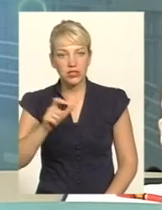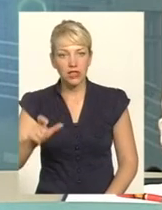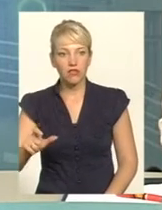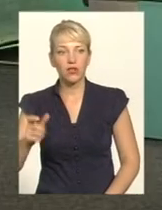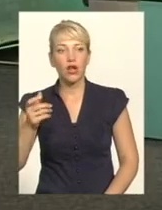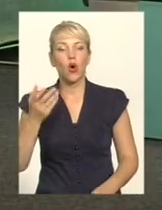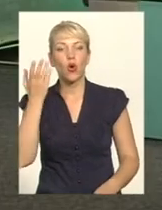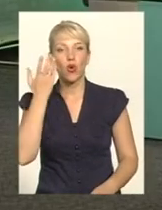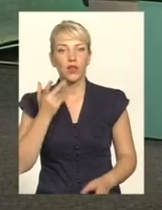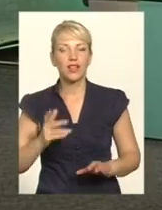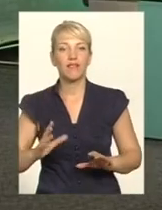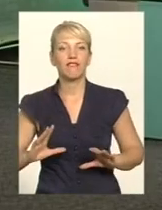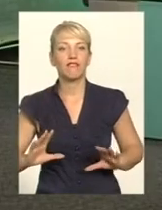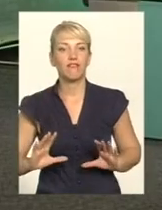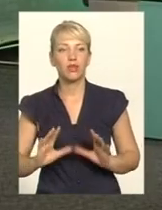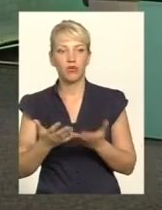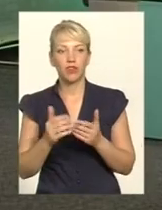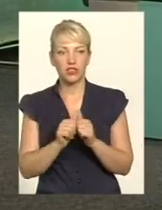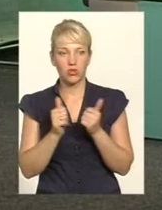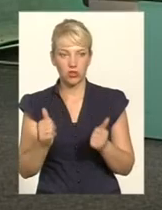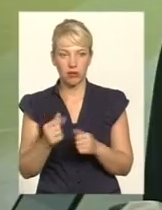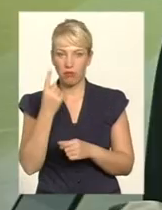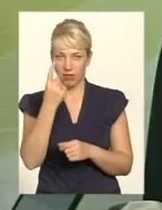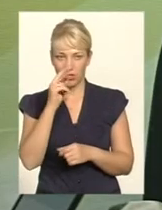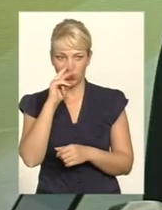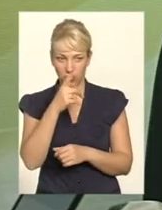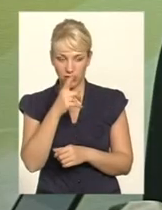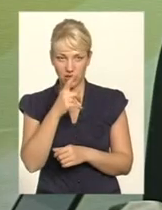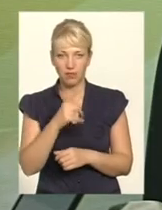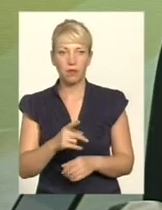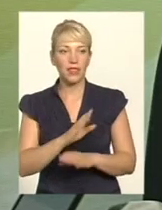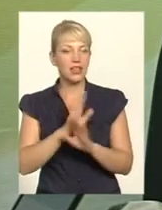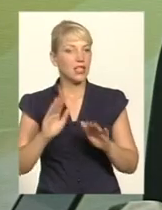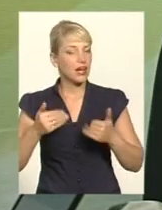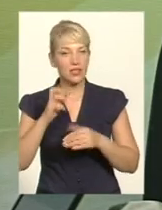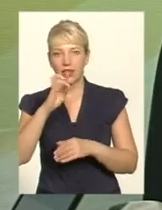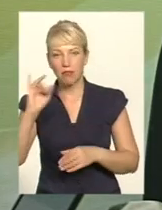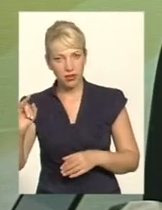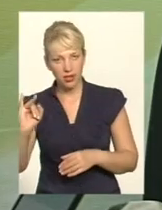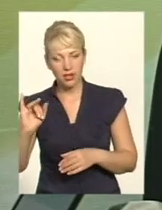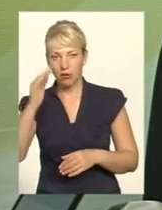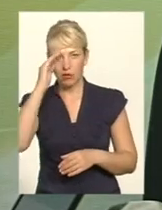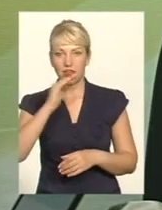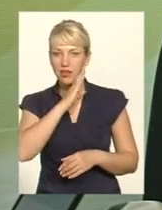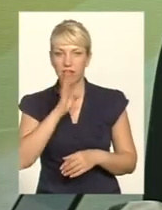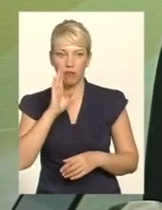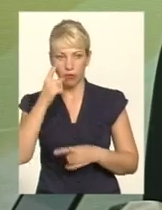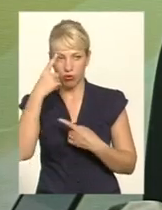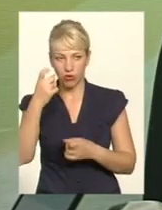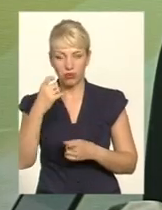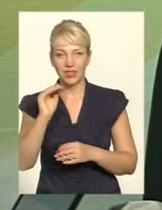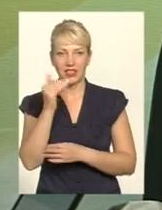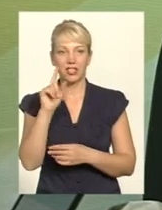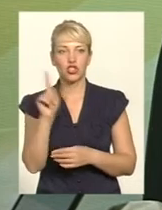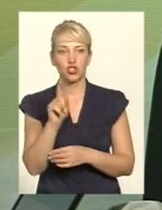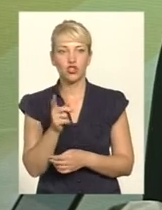коли відбувається розлучення. От щоб я не забула, перша помилка. Не радила би самим батькам повідомляти дитині про те, що